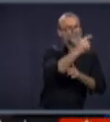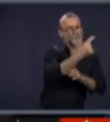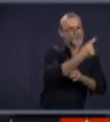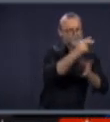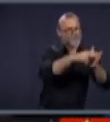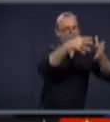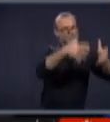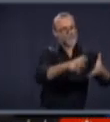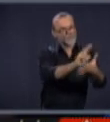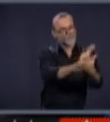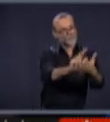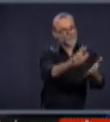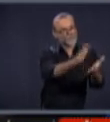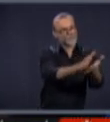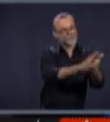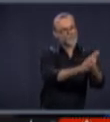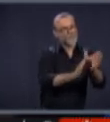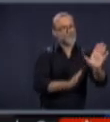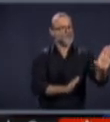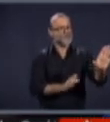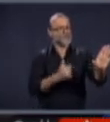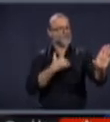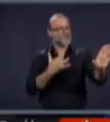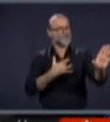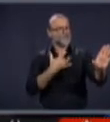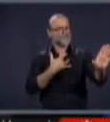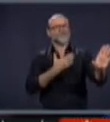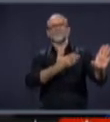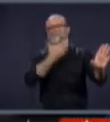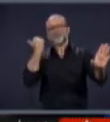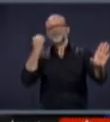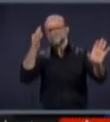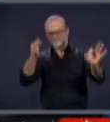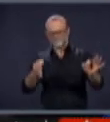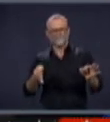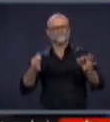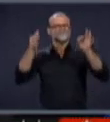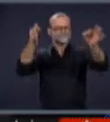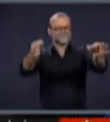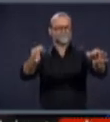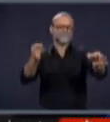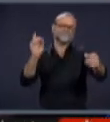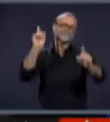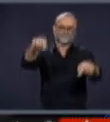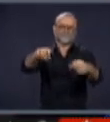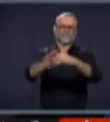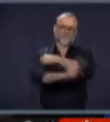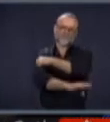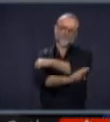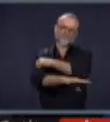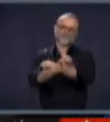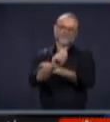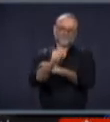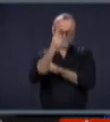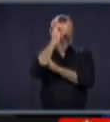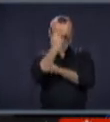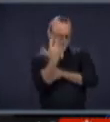pour les écoles le 1er juin, c'est la raison pour laquelle nous pensons qu'il est